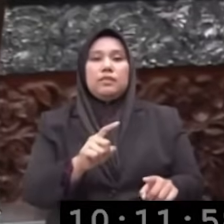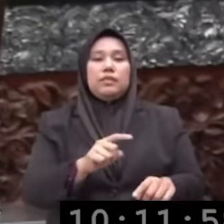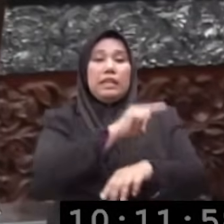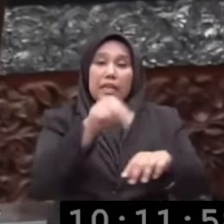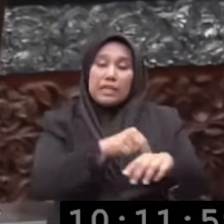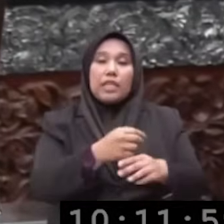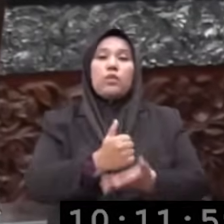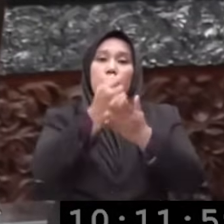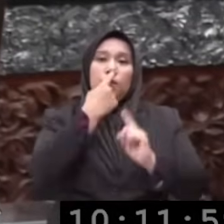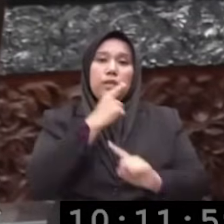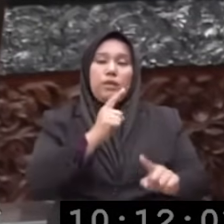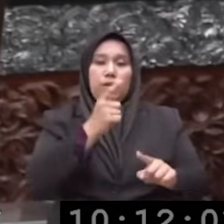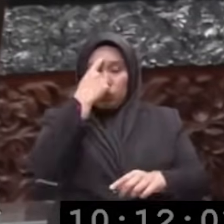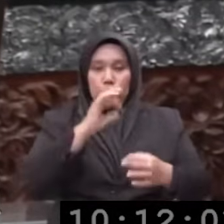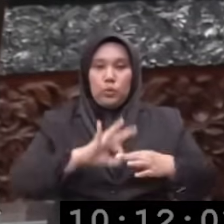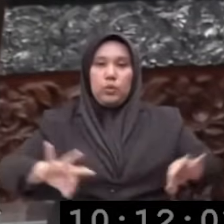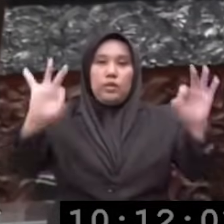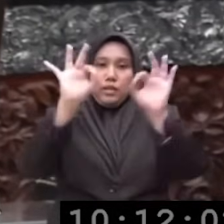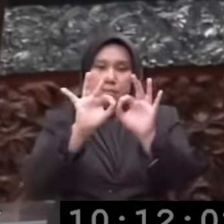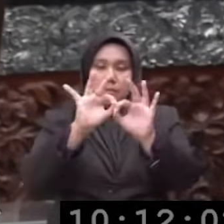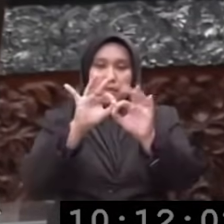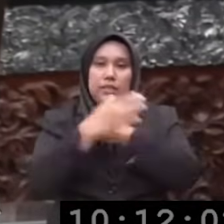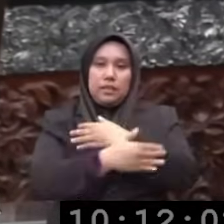ini penting kepentingan negara